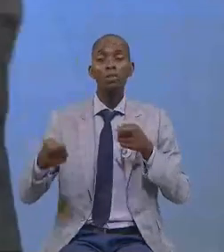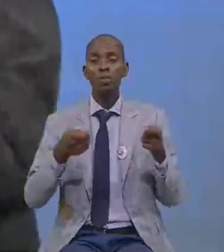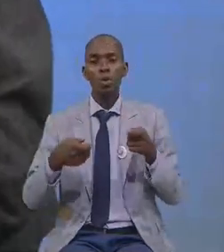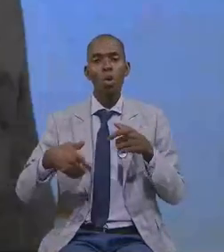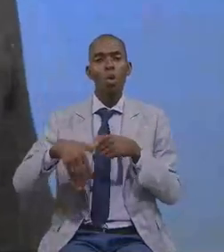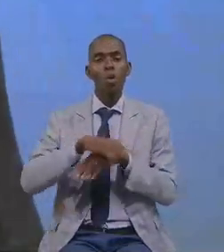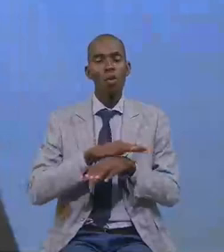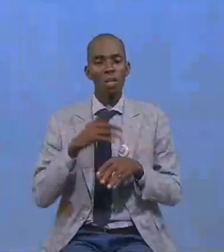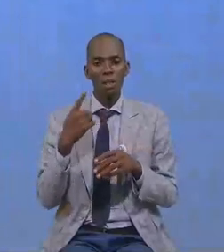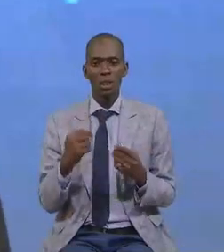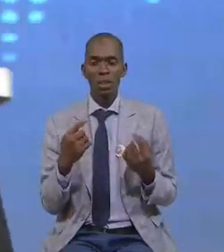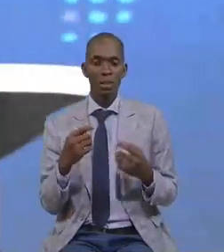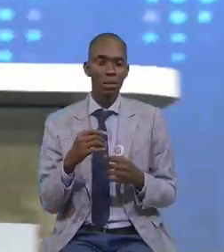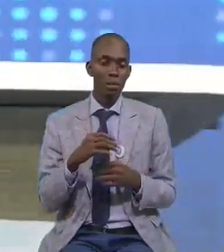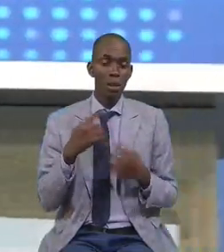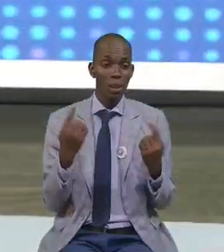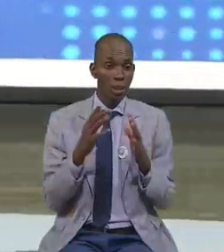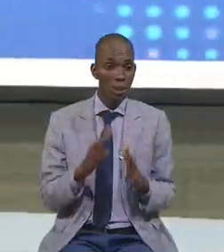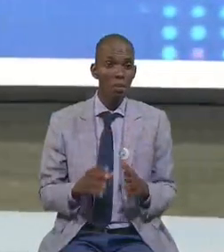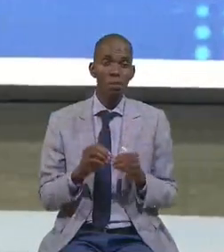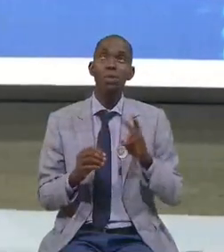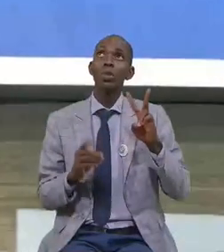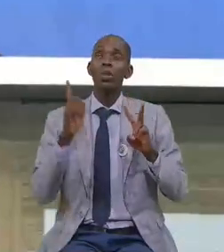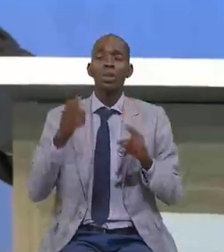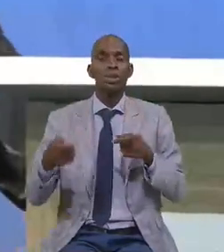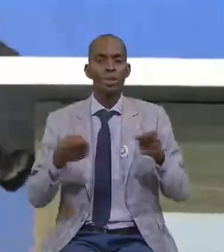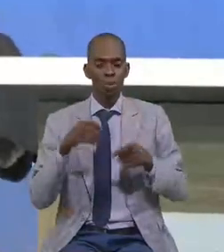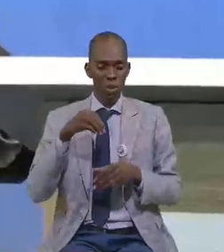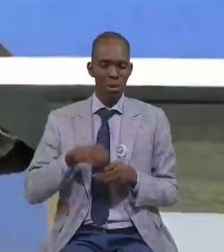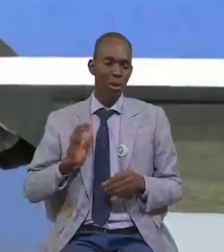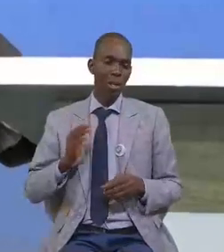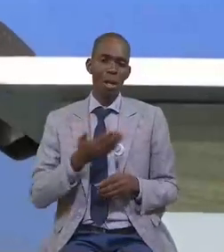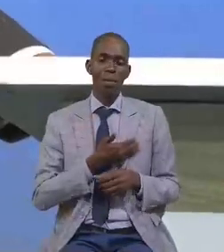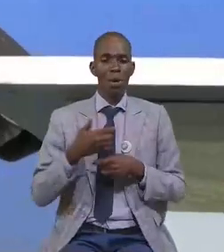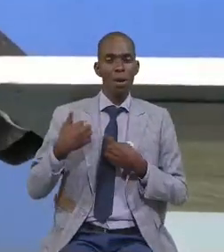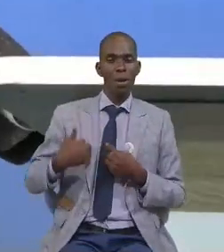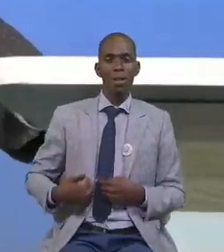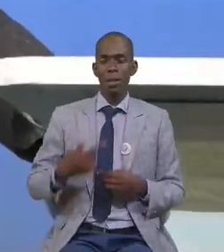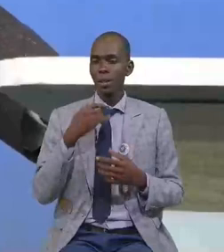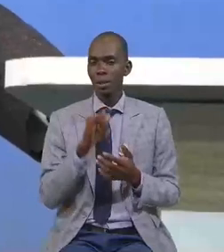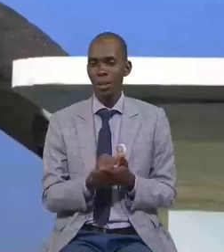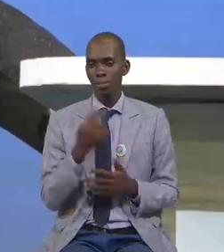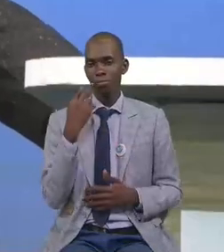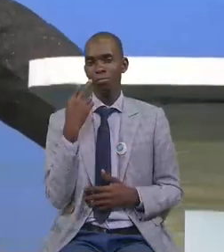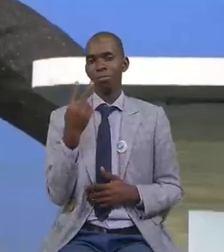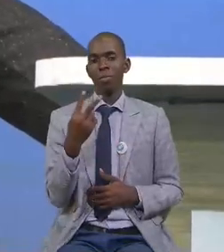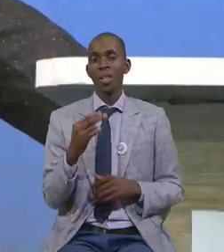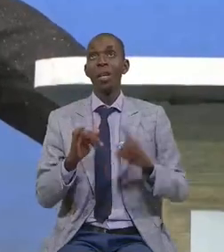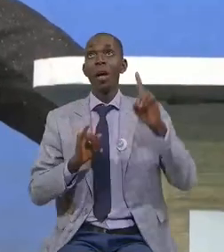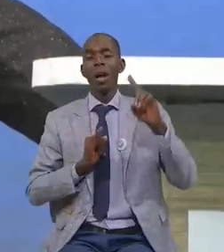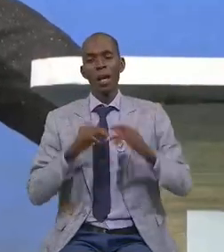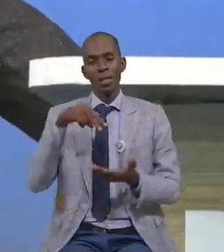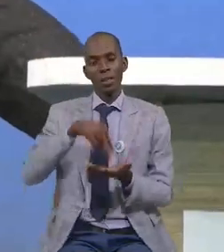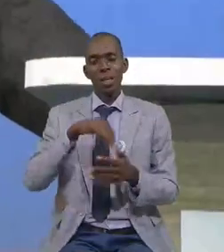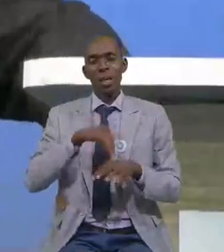il gouverne les nations. Deux, il gouverne notre cœur. Il dit